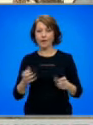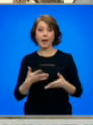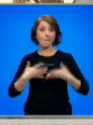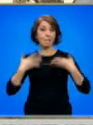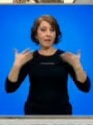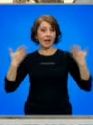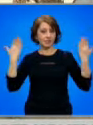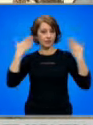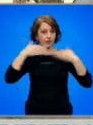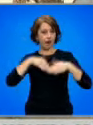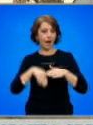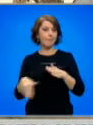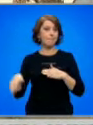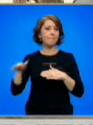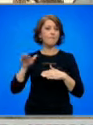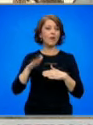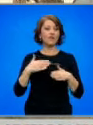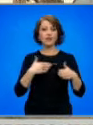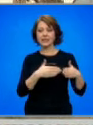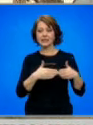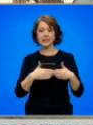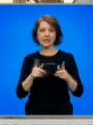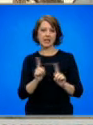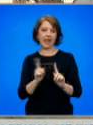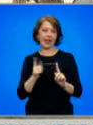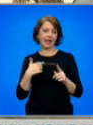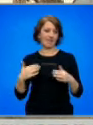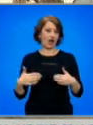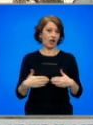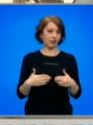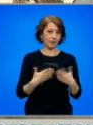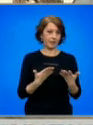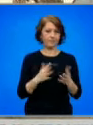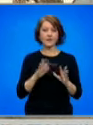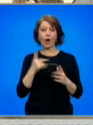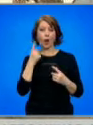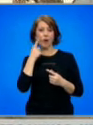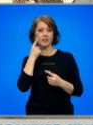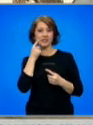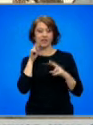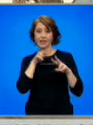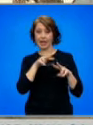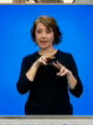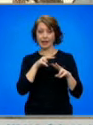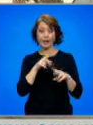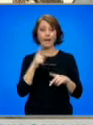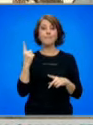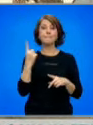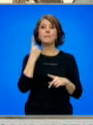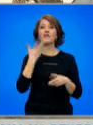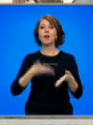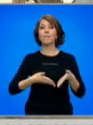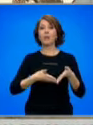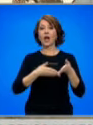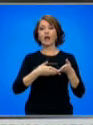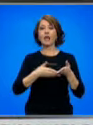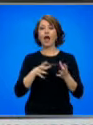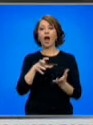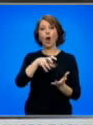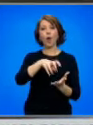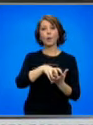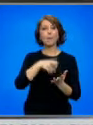празничната нощ повечето съседи не са били вкъщи. Според очевидци, първи на възрастната жена са помогнали група